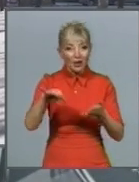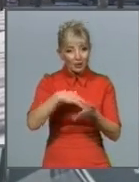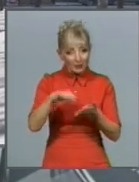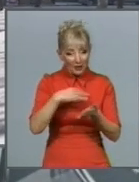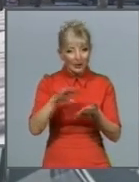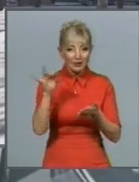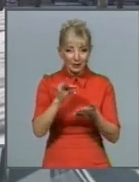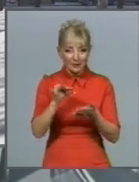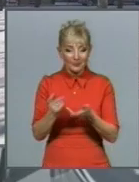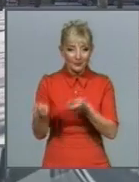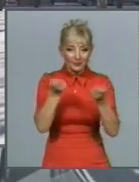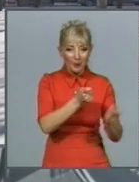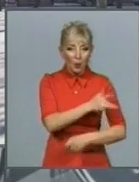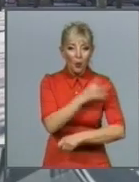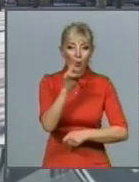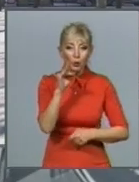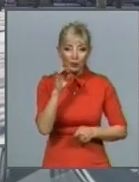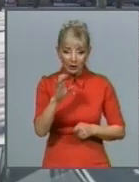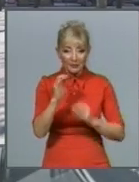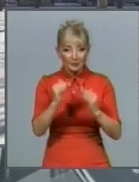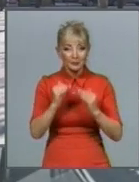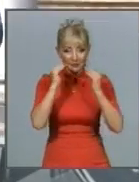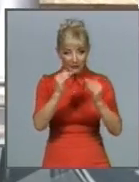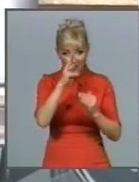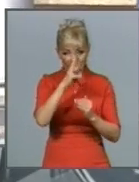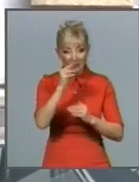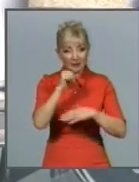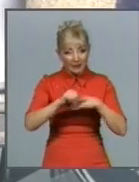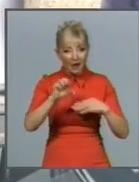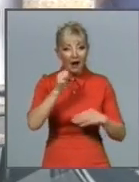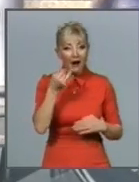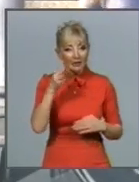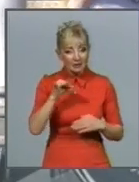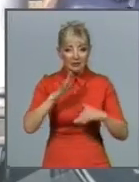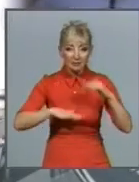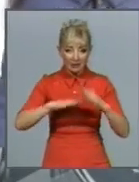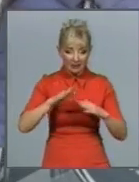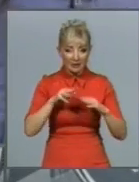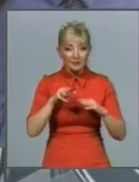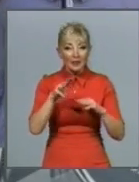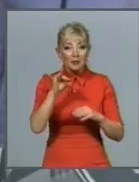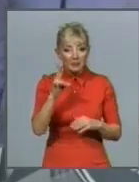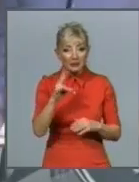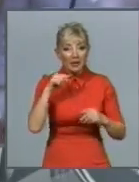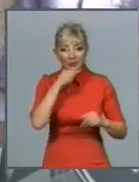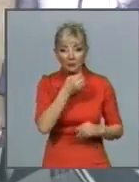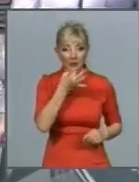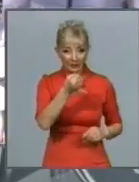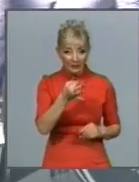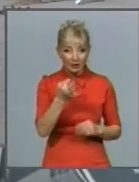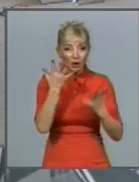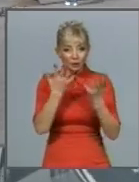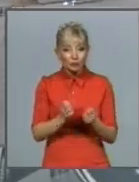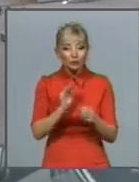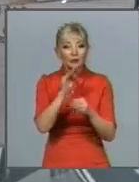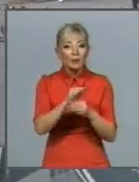кур'єрів. Підвищується затребуваність і заробітчан за кордоном, а ще IT-фахівців. У Мінекономіки переконують, до всього ще